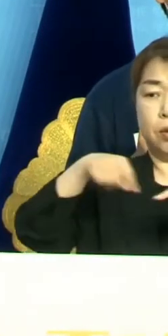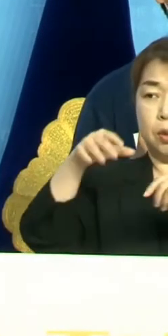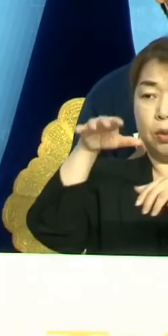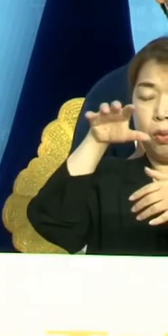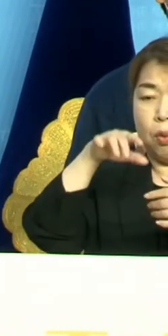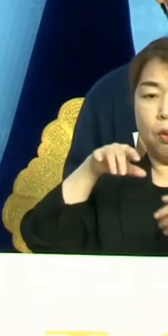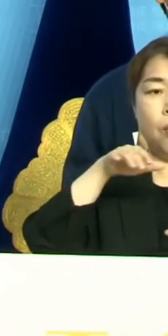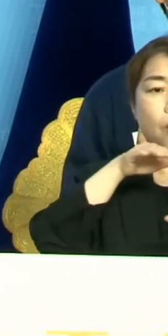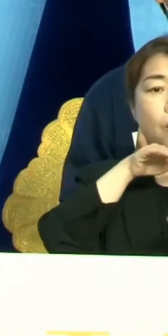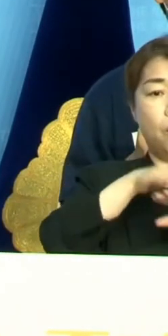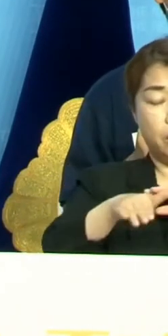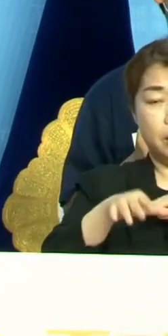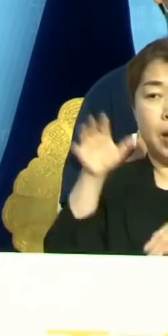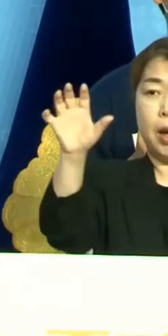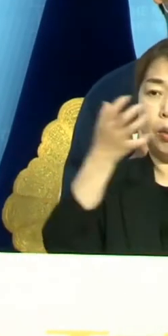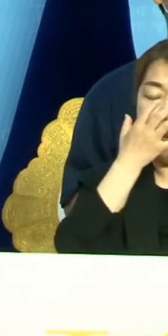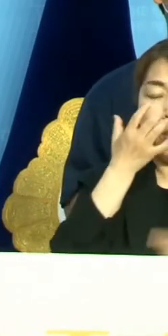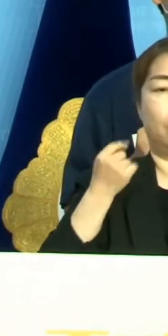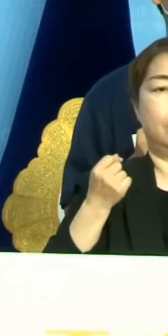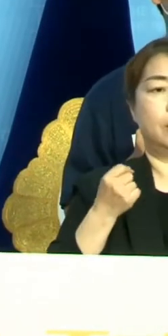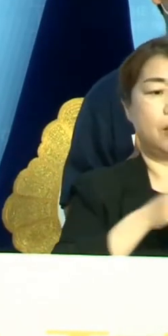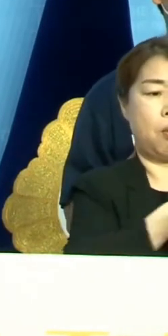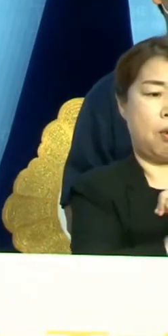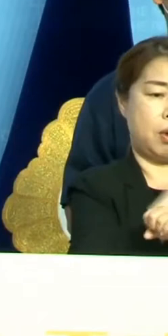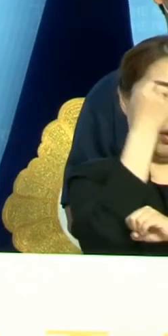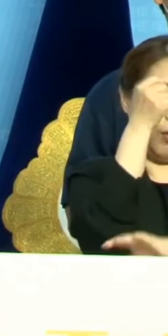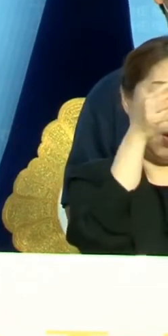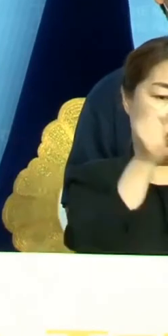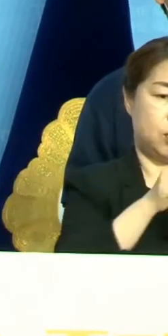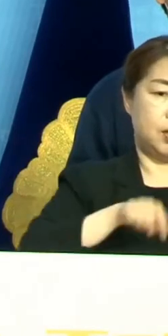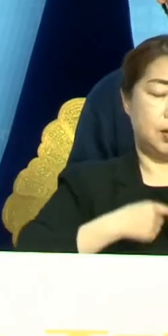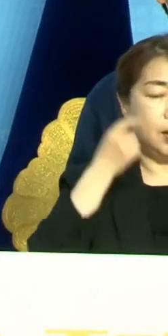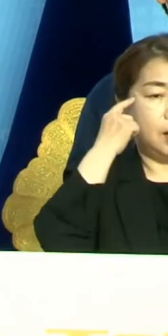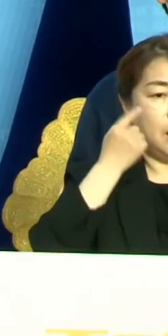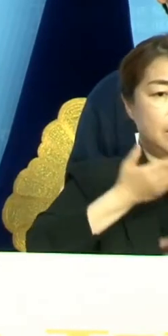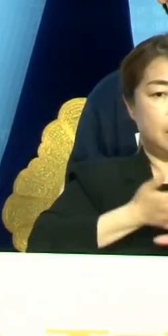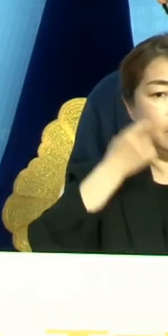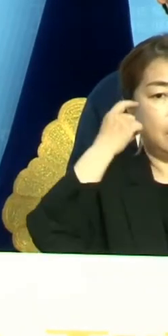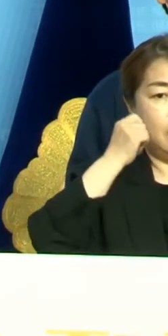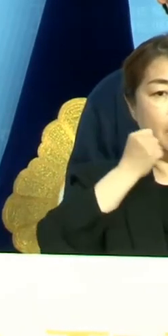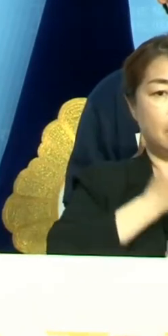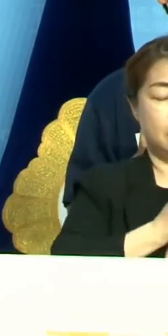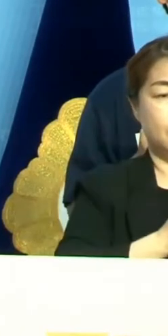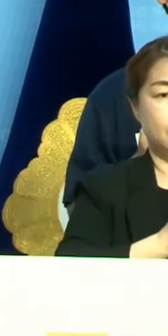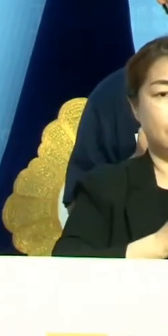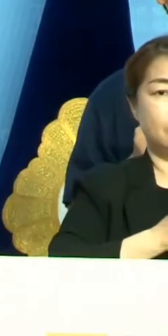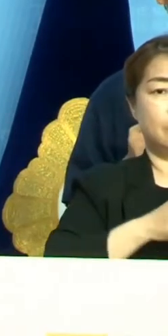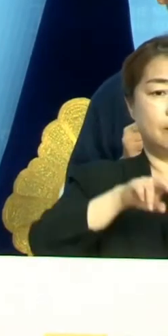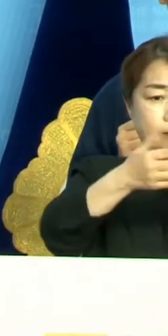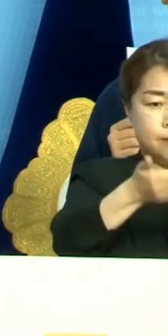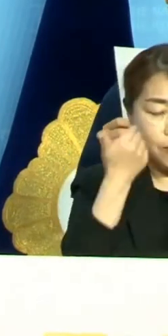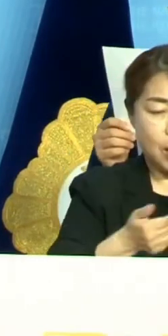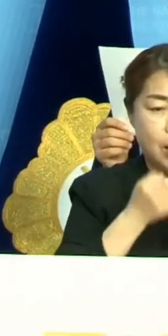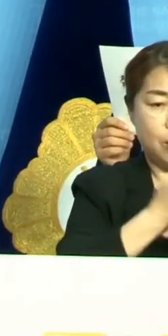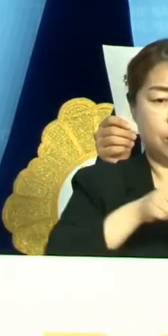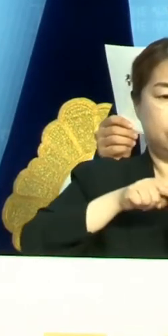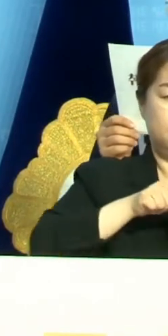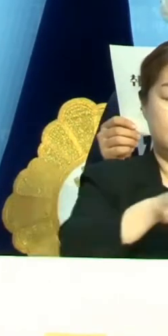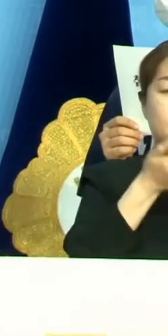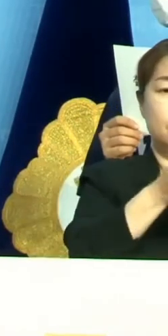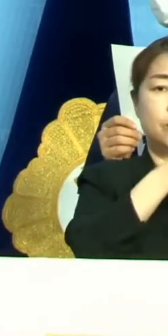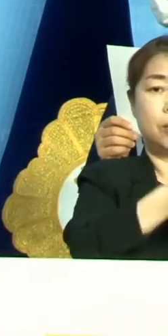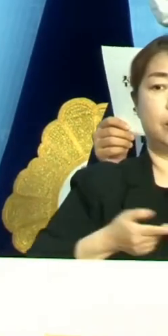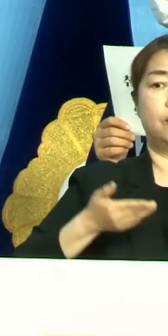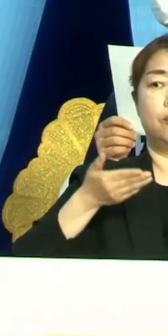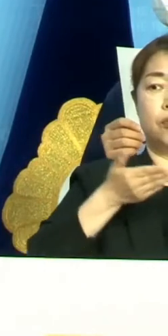일치합니다 권력을 바탕으로 자신의 생각과 다른 생각을 하는 사람들을 색출하고 탄압하여 불이익을 주어